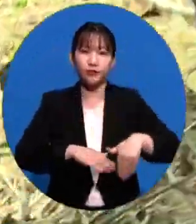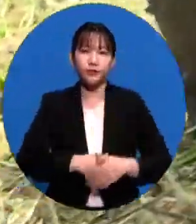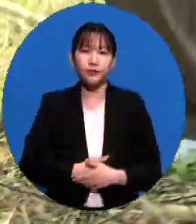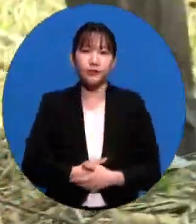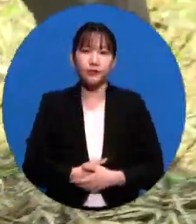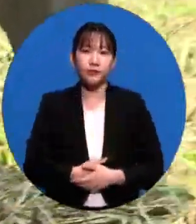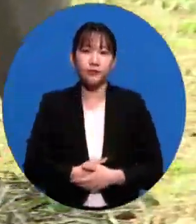계획입니다